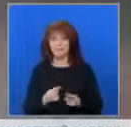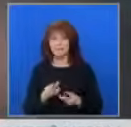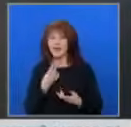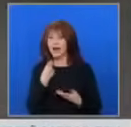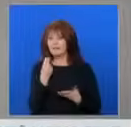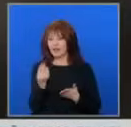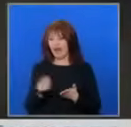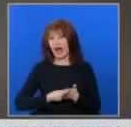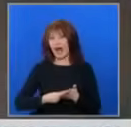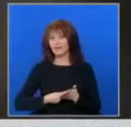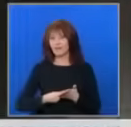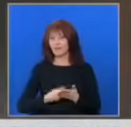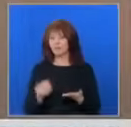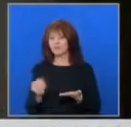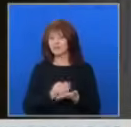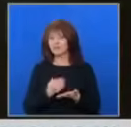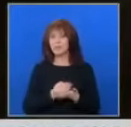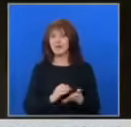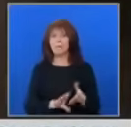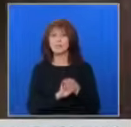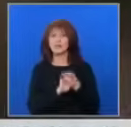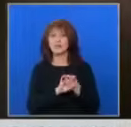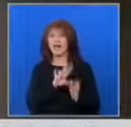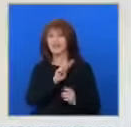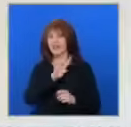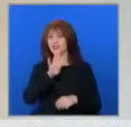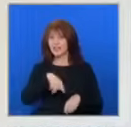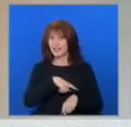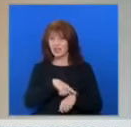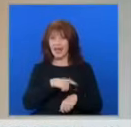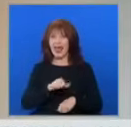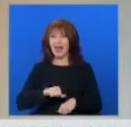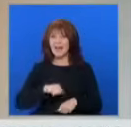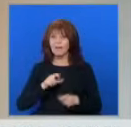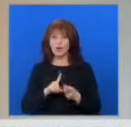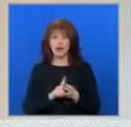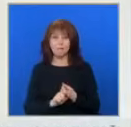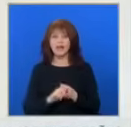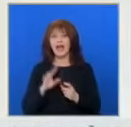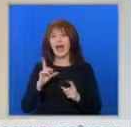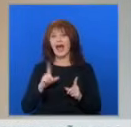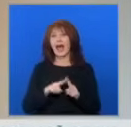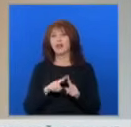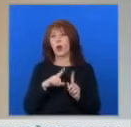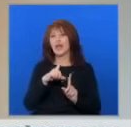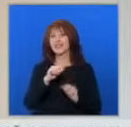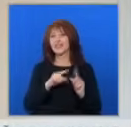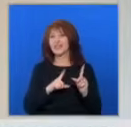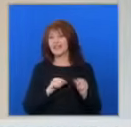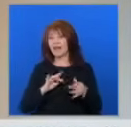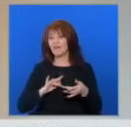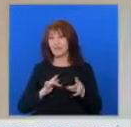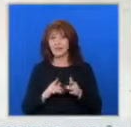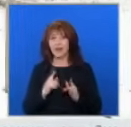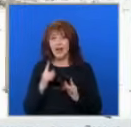Раздава автографи и събира поздравления. За 24 часа Явор от Калипетрово стана звезда в социалните мрежи. А всичко започна от